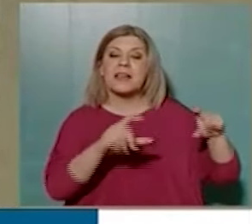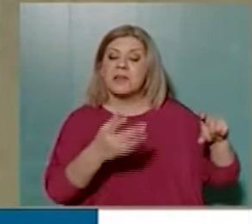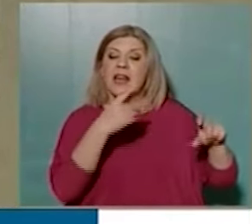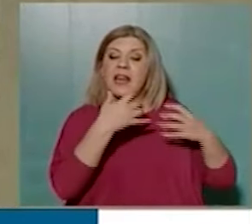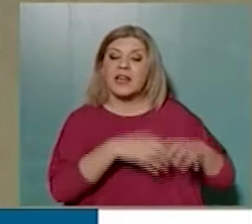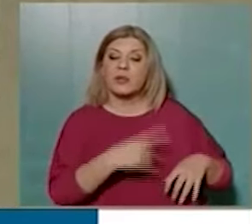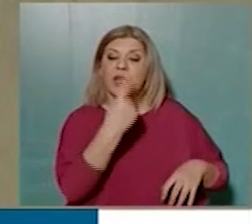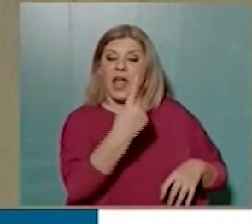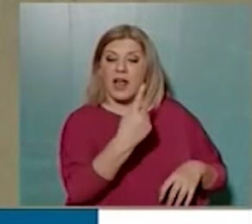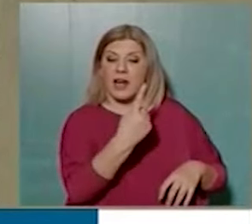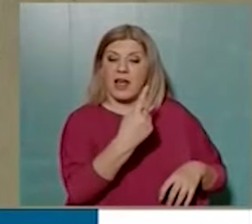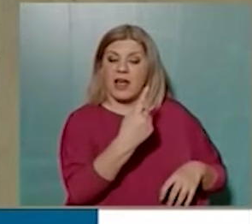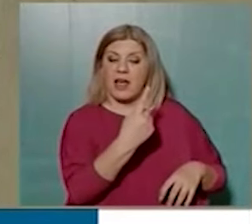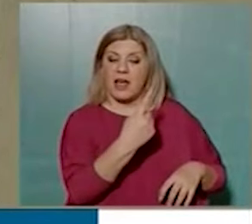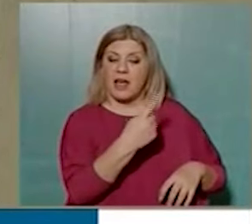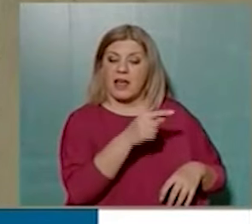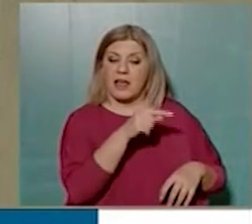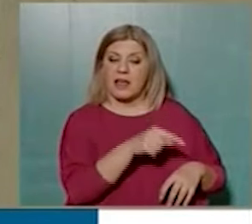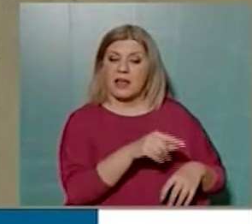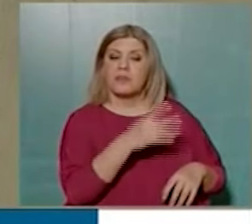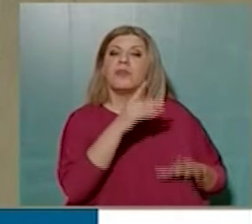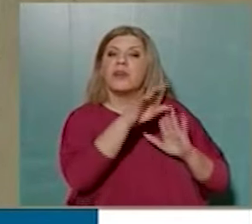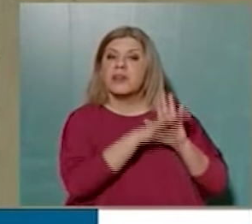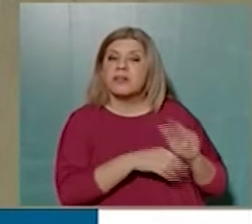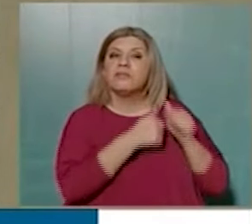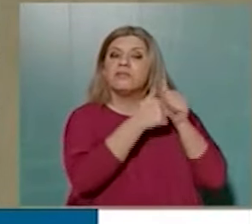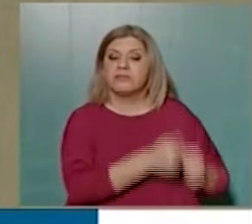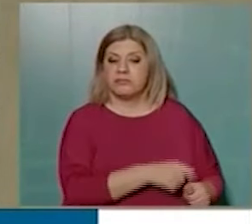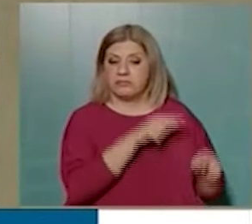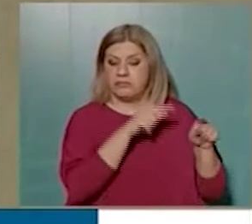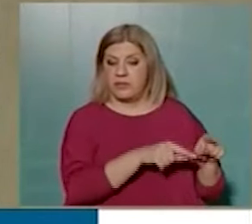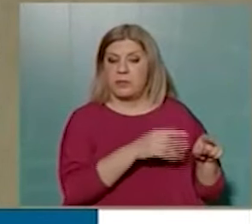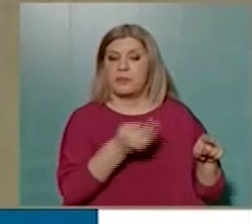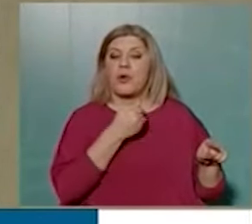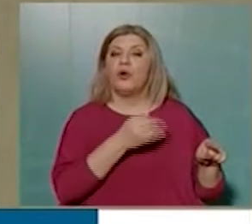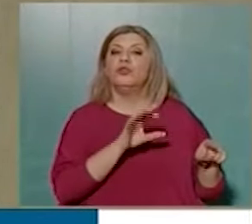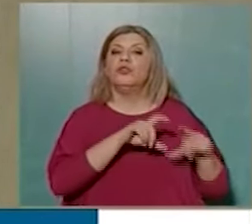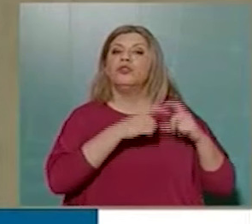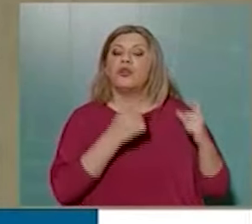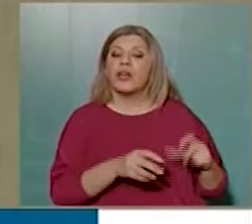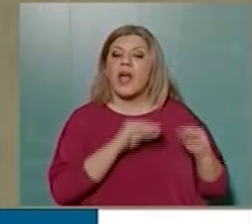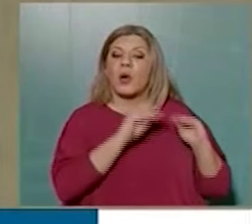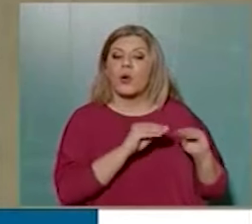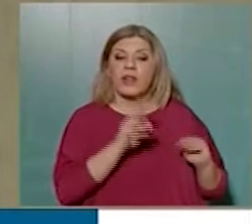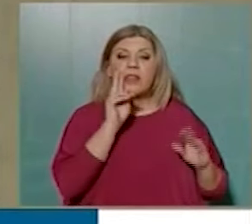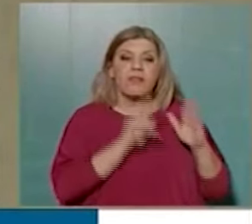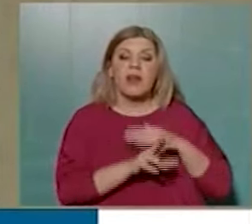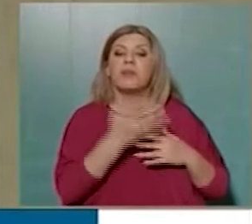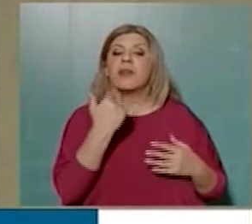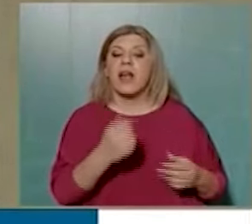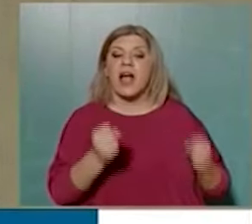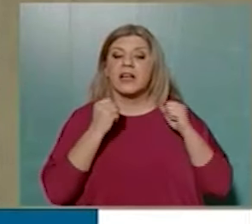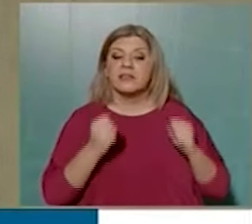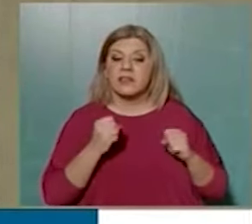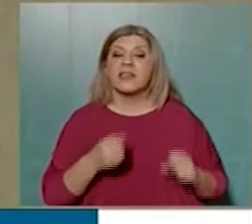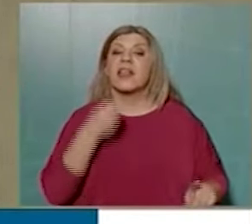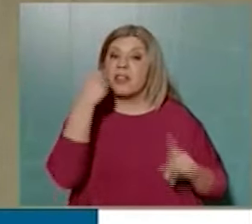μόνο ένας για λίγο καιρό ακόμα αφού δεν πληρεί ούτε καν τα κριτήρια του νόμου είναι σε όροφο με την προσχολική αγωγή δεν βλέπουμε να έχετε εξασφαλίσει